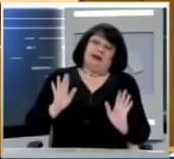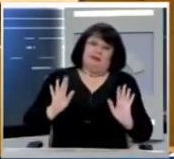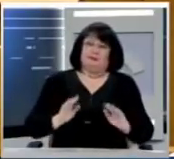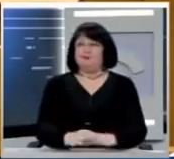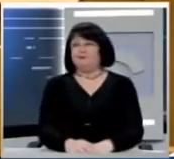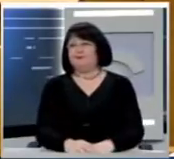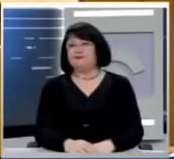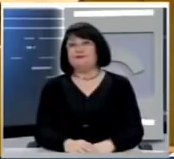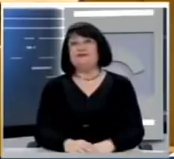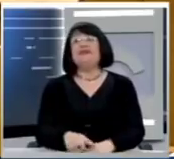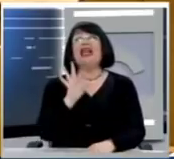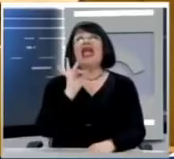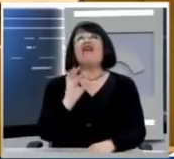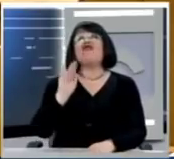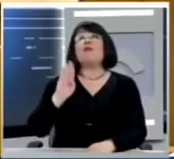Βλέπετε, το FBI όμως